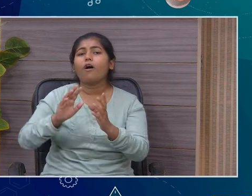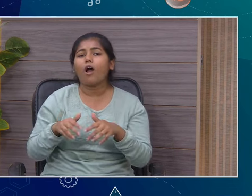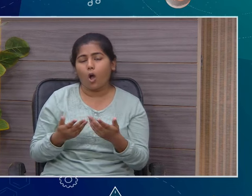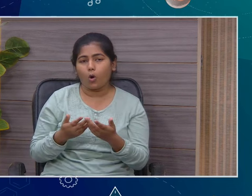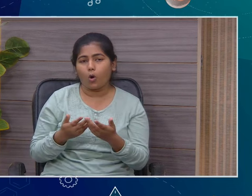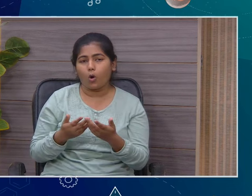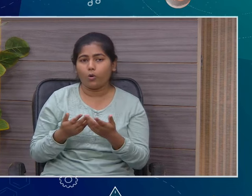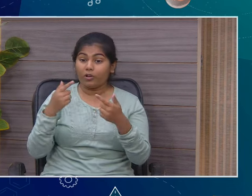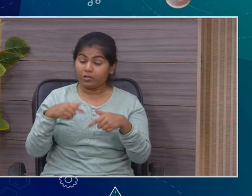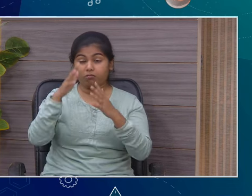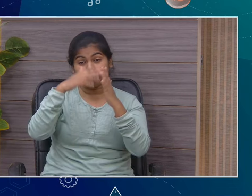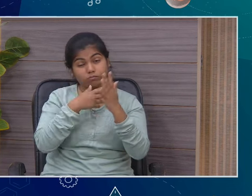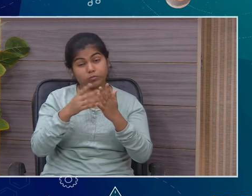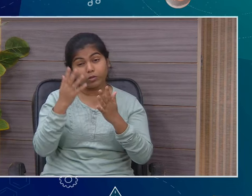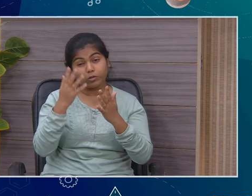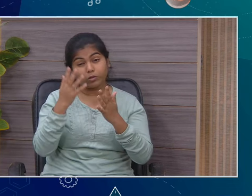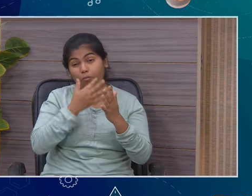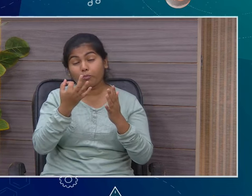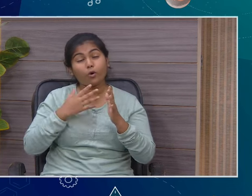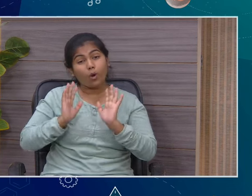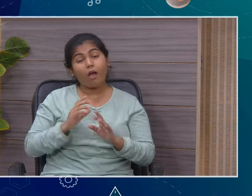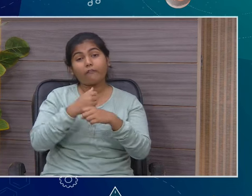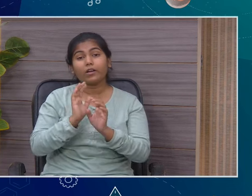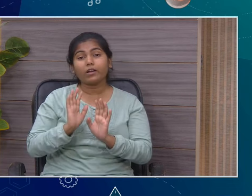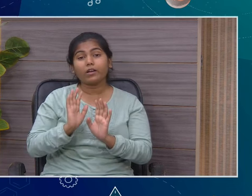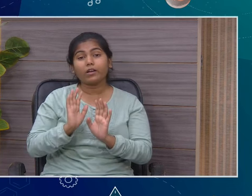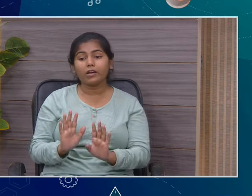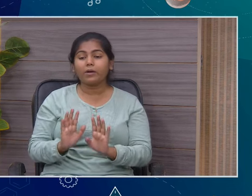हालांकि ये बहुत शानदार बनी हुई है बहुत ही ज़्यादा अट्रैक्टिव है जो